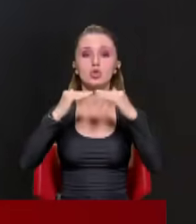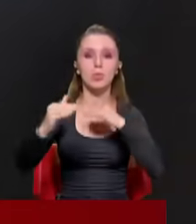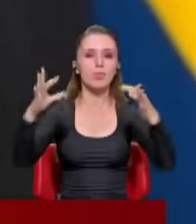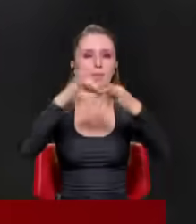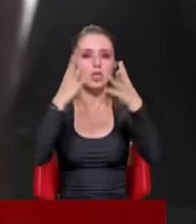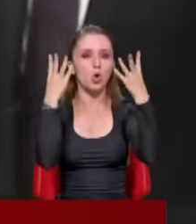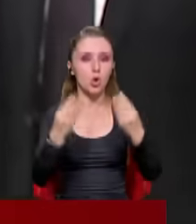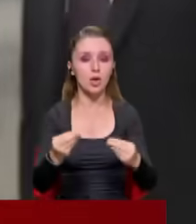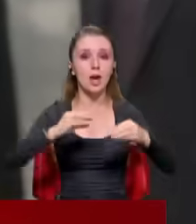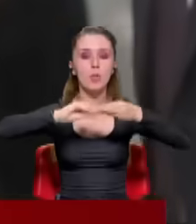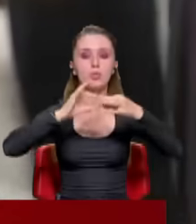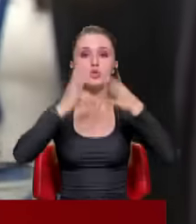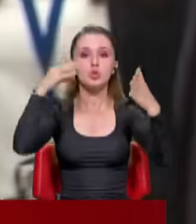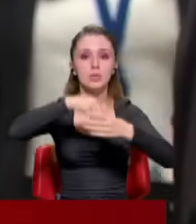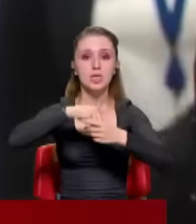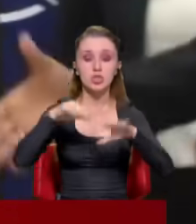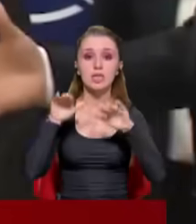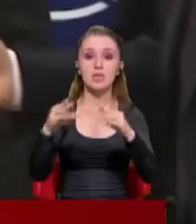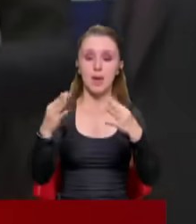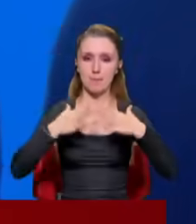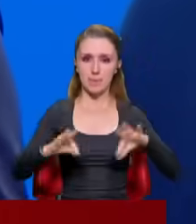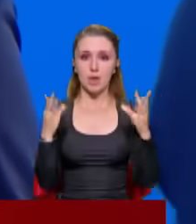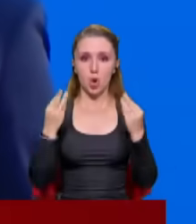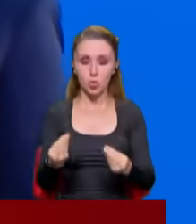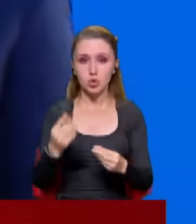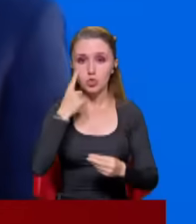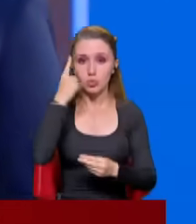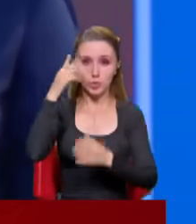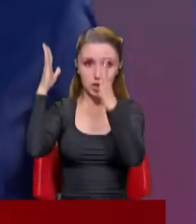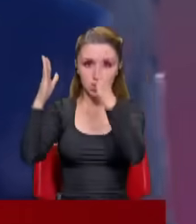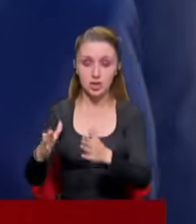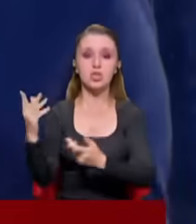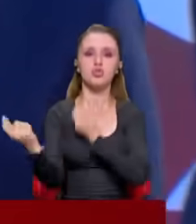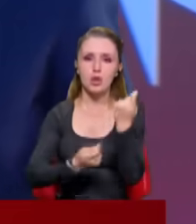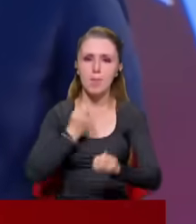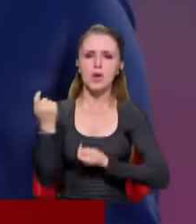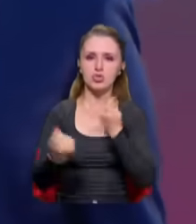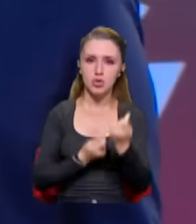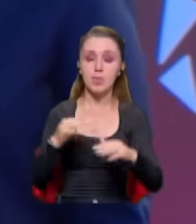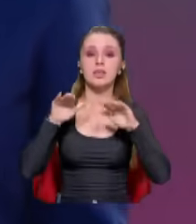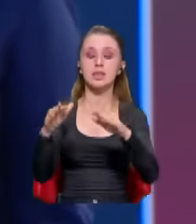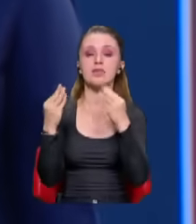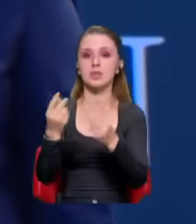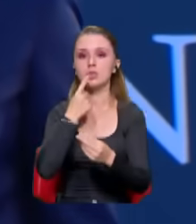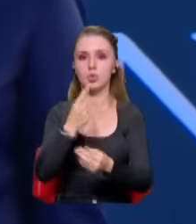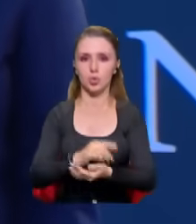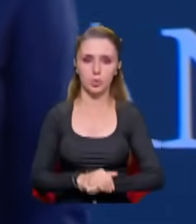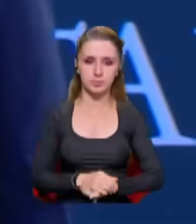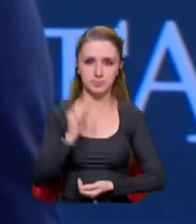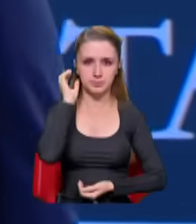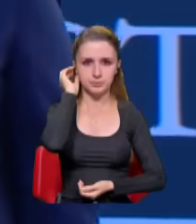Entegre sorunun çözümü için katkı vermeye hazır olduğunu cumhurbaşkanının çabalarının da kuvvetle desteklendiğini ifade